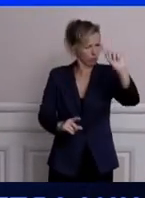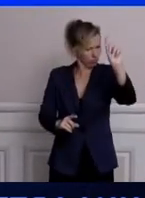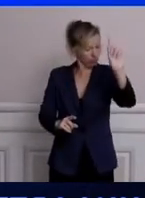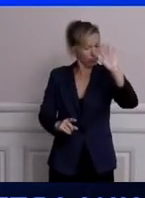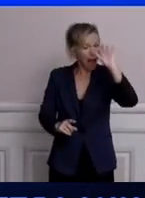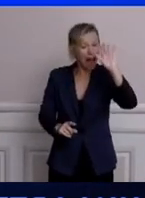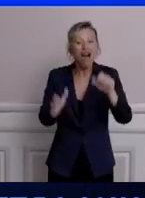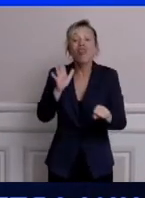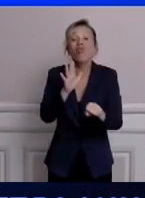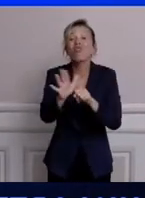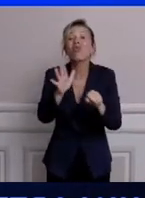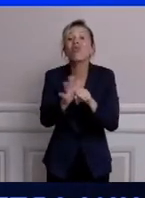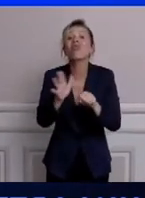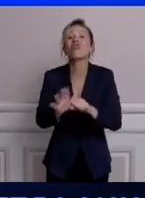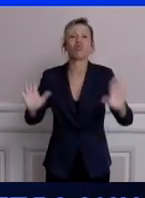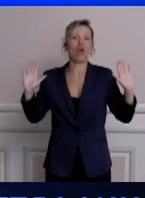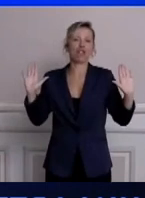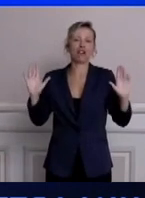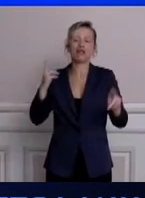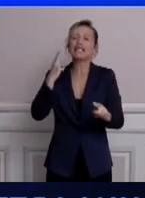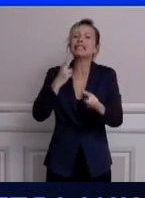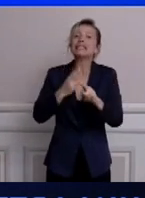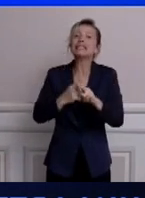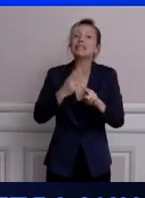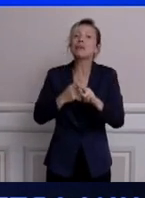λίγα όμως, γιατί κοιτάζοντας τη μεγάλη εικόνα,